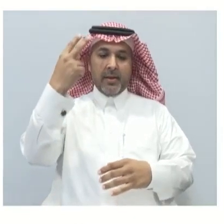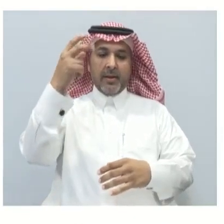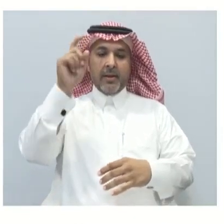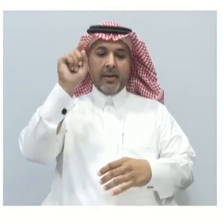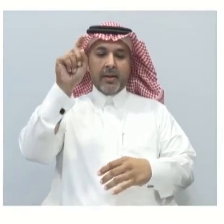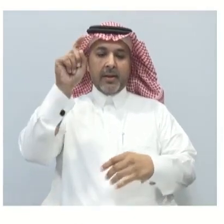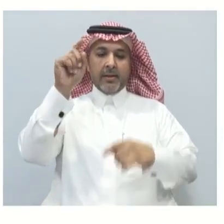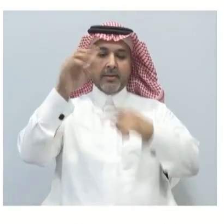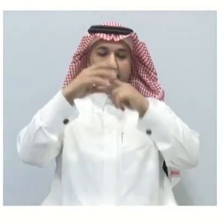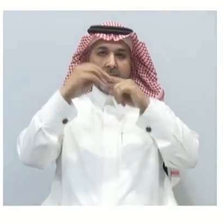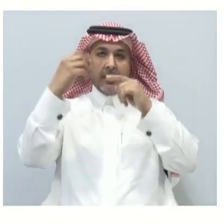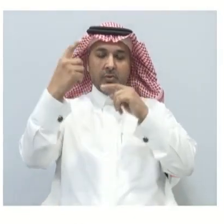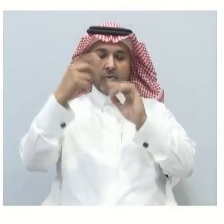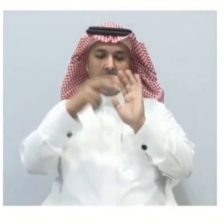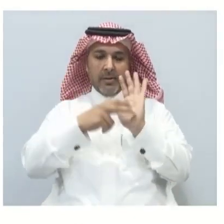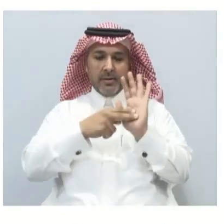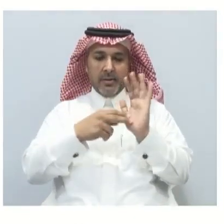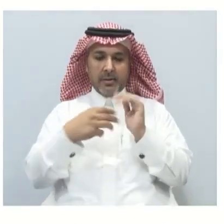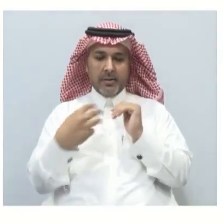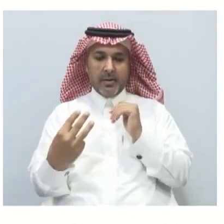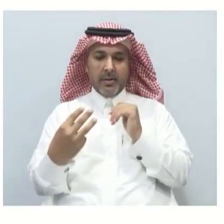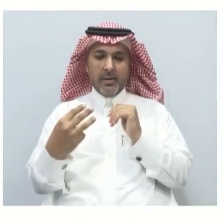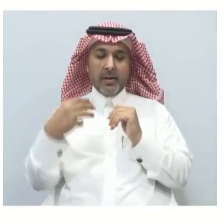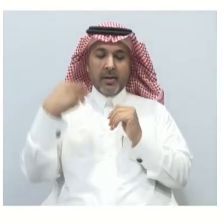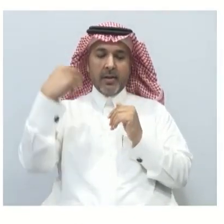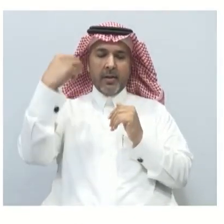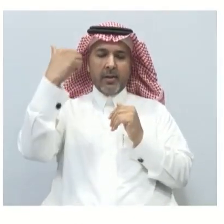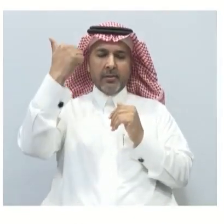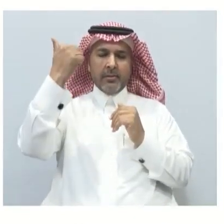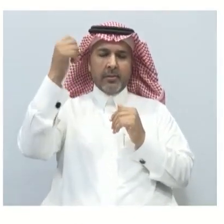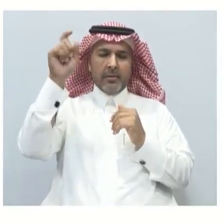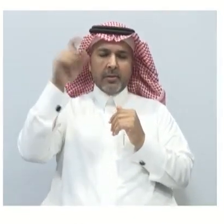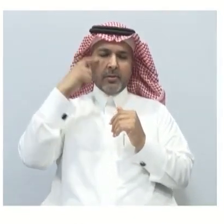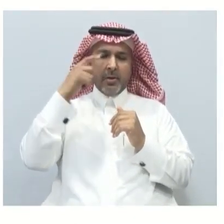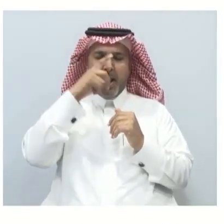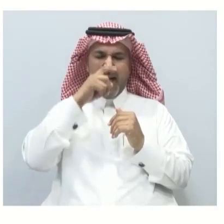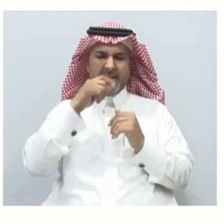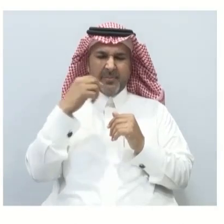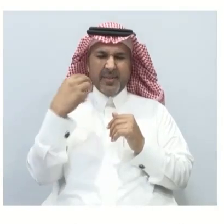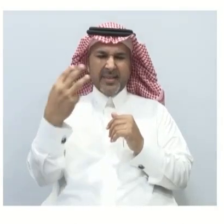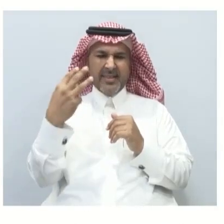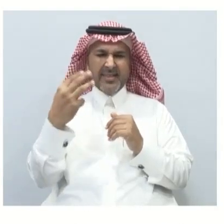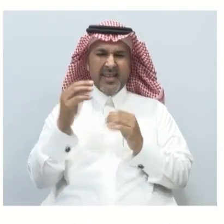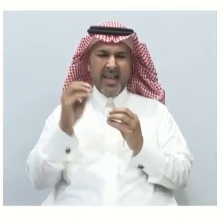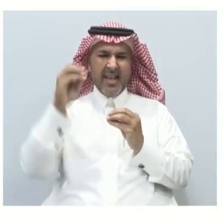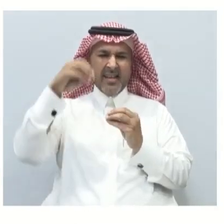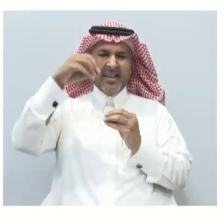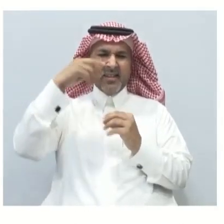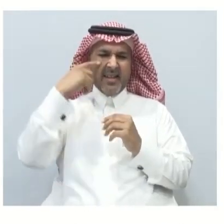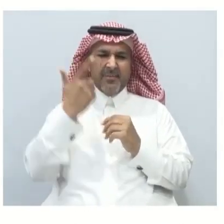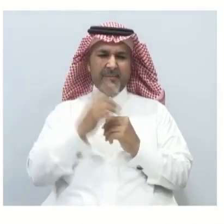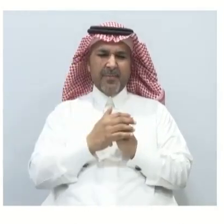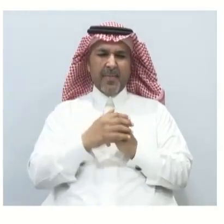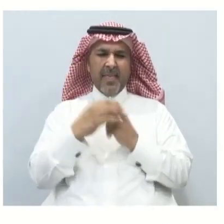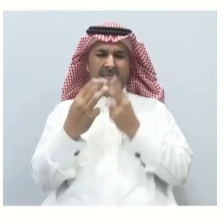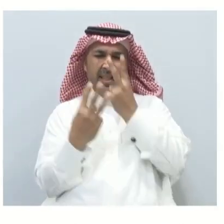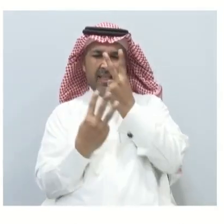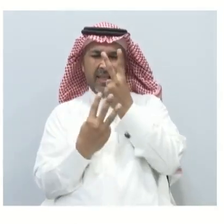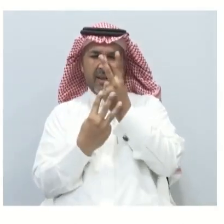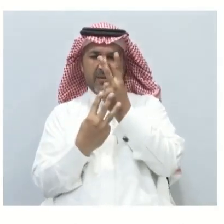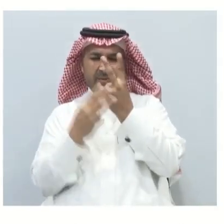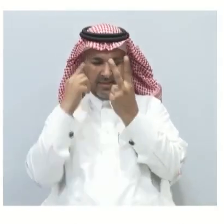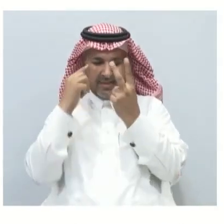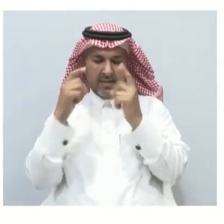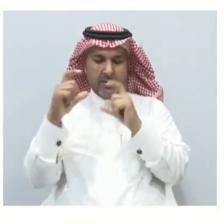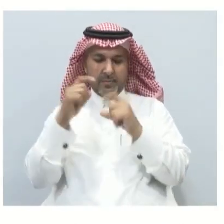اس 6 اكس طبعا التس بحولها الى 3 تربيع اس 2 اكس ناقص 1 وهذه تساوي